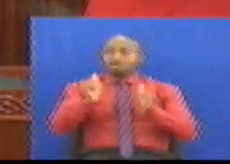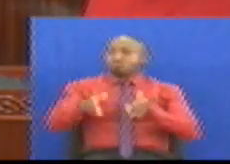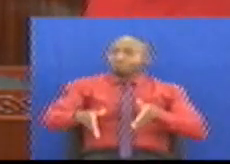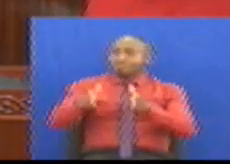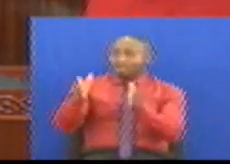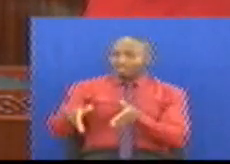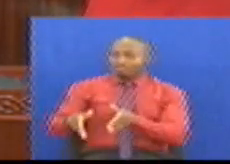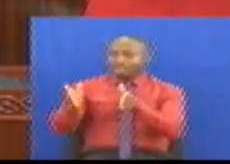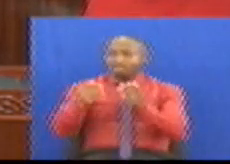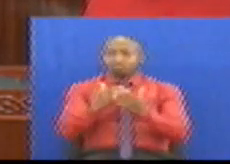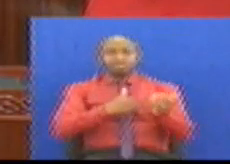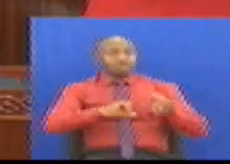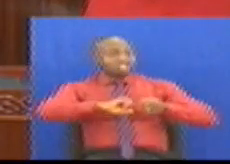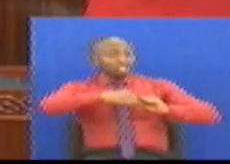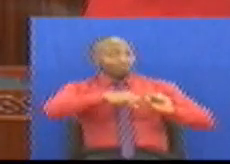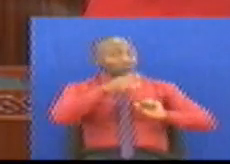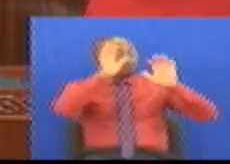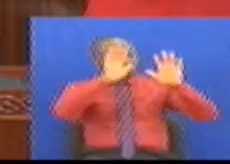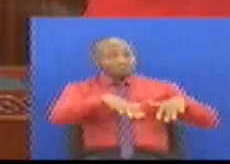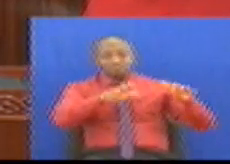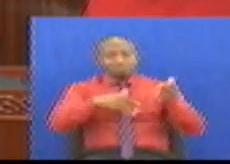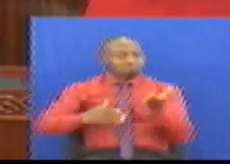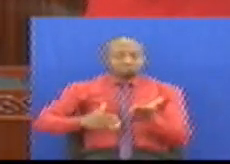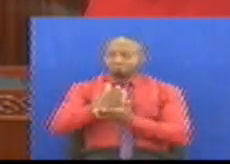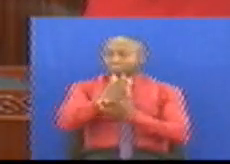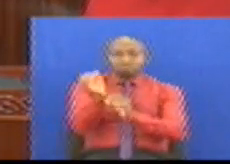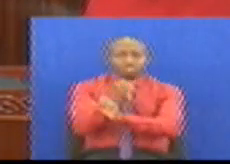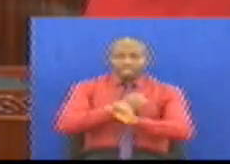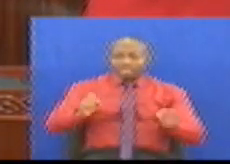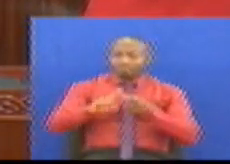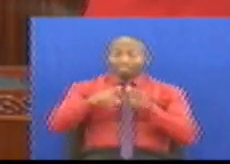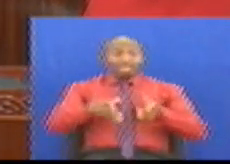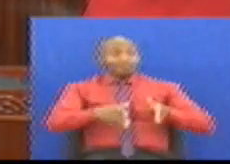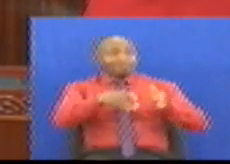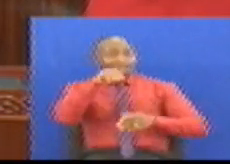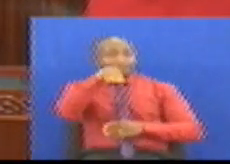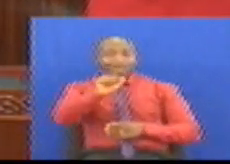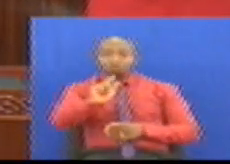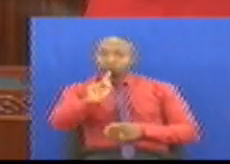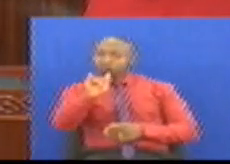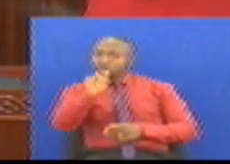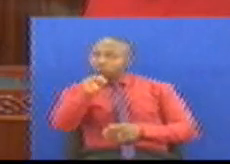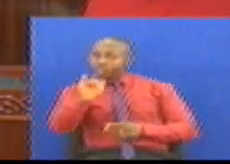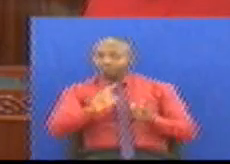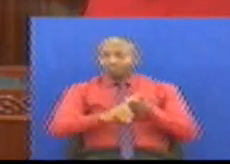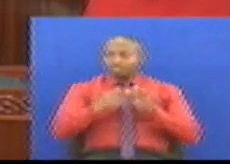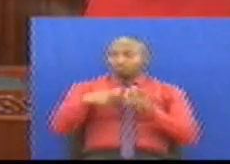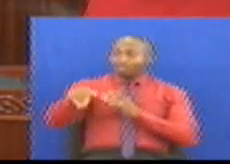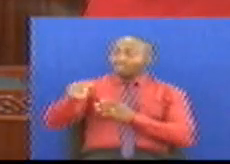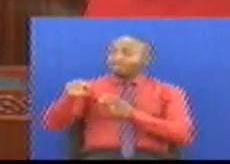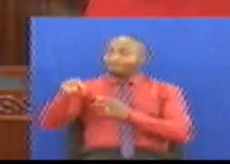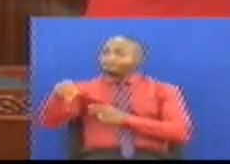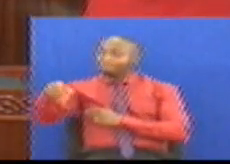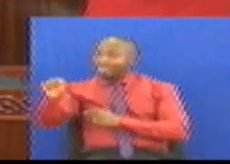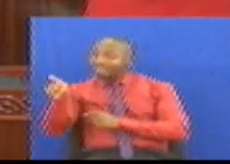ambazo kwa sababu ya changamoto ya mvua hazipitiki. Kuna barabara ya Makuyuni kwenda kwa Mshai, kuna barabara ya Makuyuni Zege mpakani,